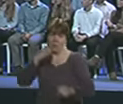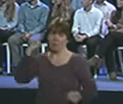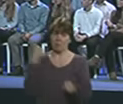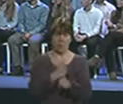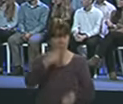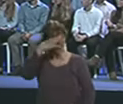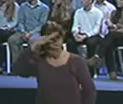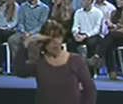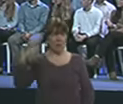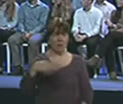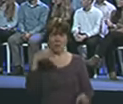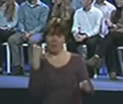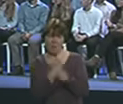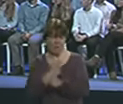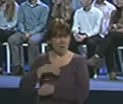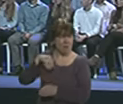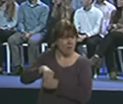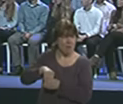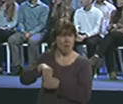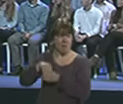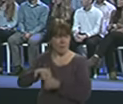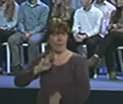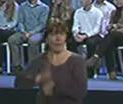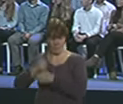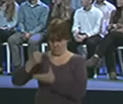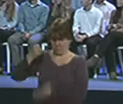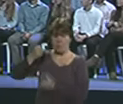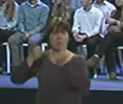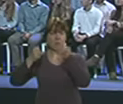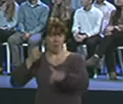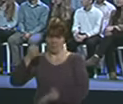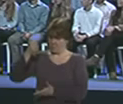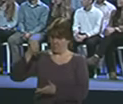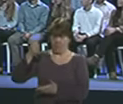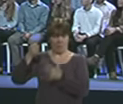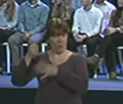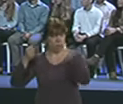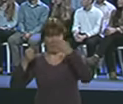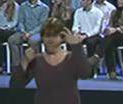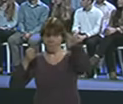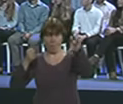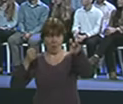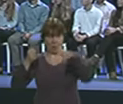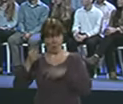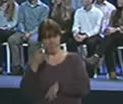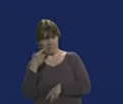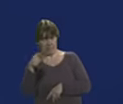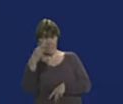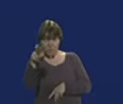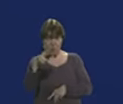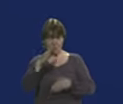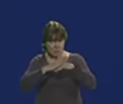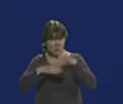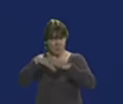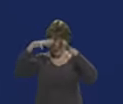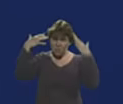la sueur qu'il vous a fallu pour construire ce patrimoine. Et ce patrimoine, vous ne voulez pas qu'on y touche, parce que ce patrimoine, c'est vous, à